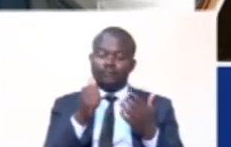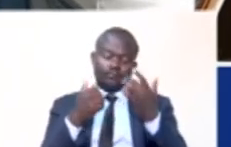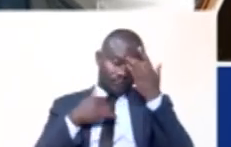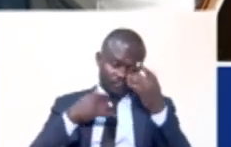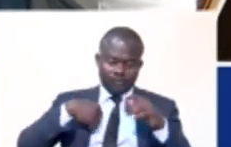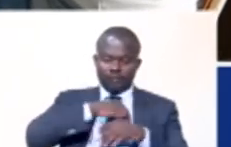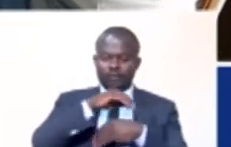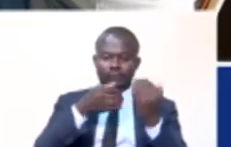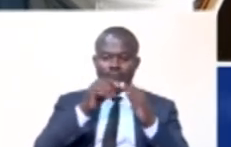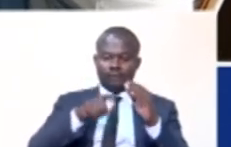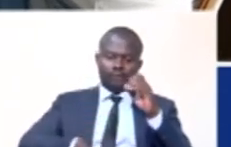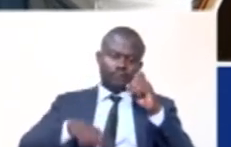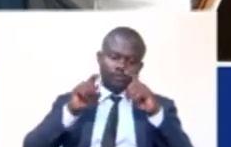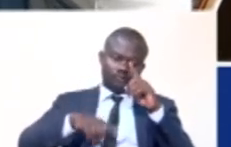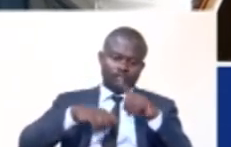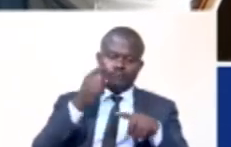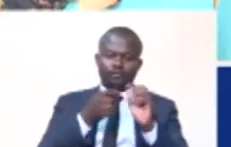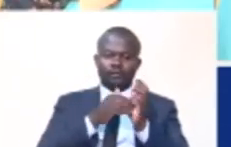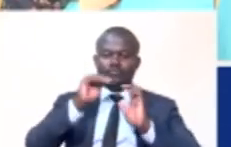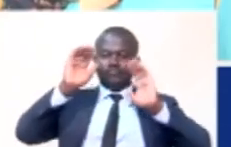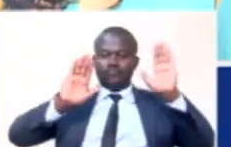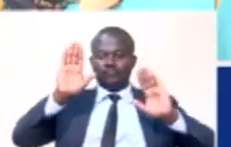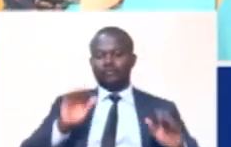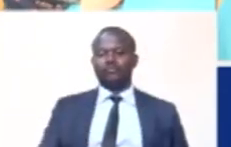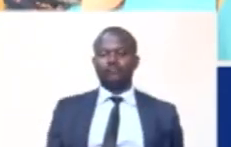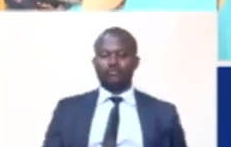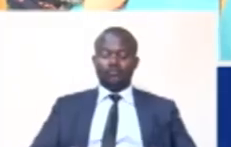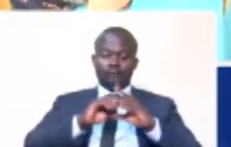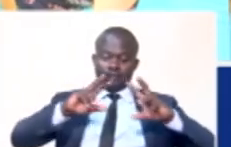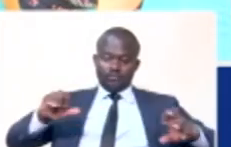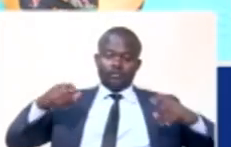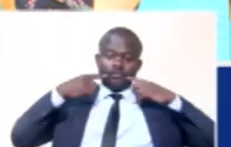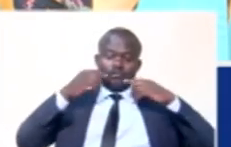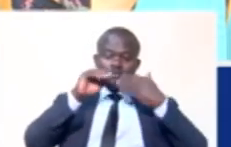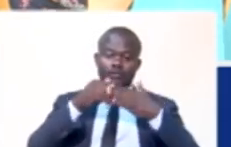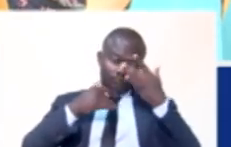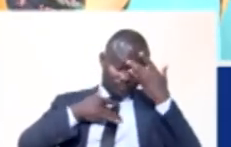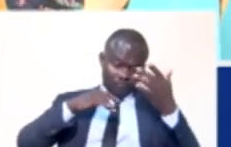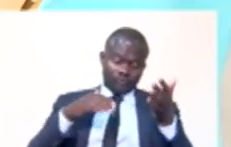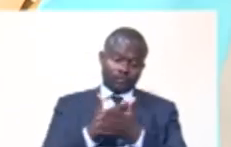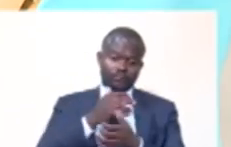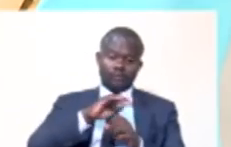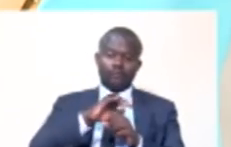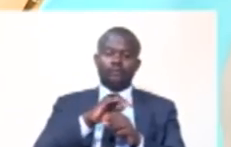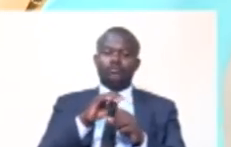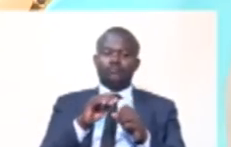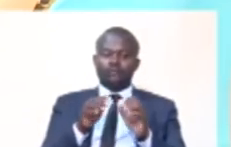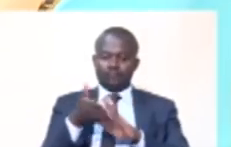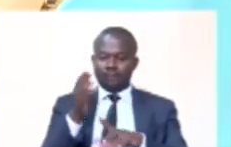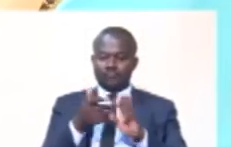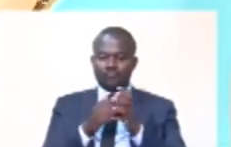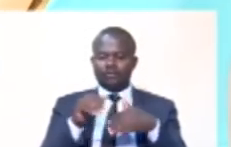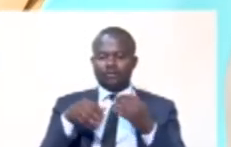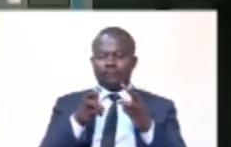tugomba kugitsinda, kandi buri wese agomba kugiramo uruhare. Ubushakashatsi buvuga ko ubwandu bushya bwa Omicron bwandura vuba cyane kandi ku